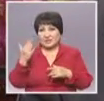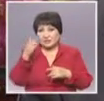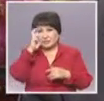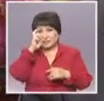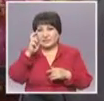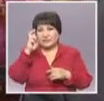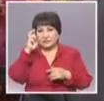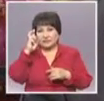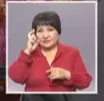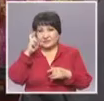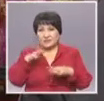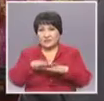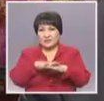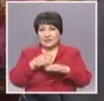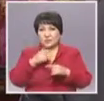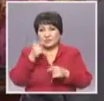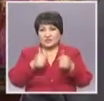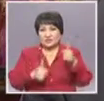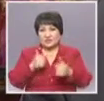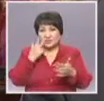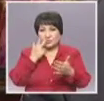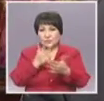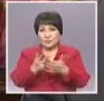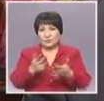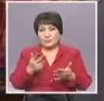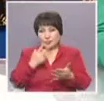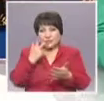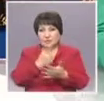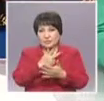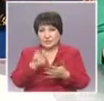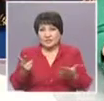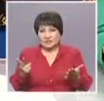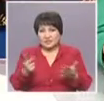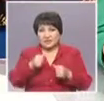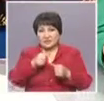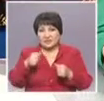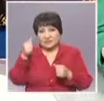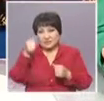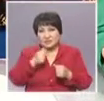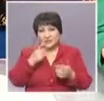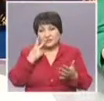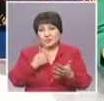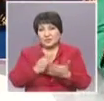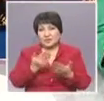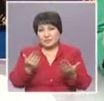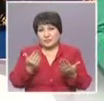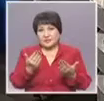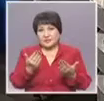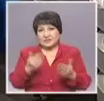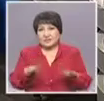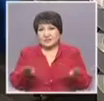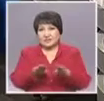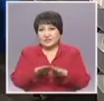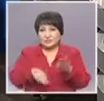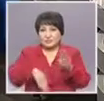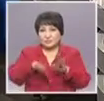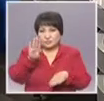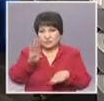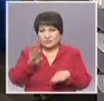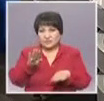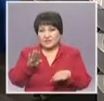мемлекеттер осы жарысты көріп тамашалады. Енді былтырғыдан гөрі бейілімдегі дәрежесі өсті деп айта аламыз.